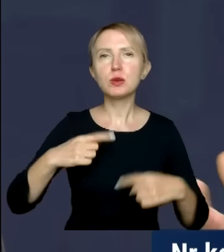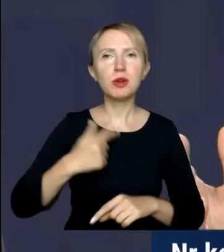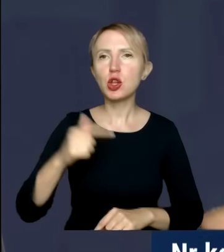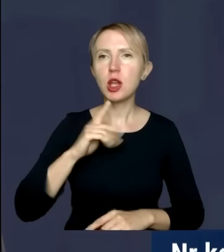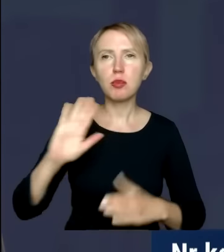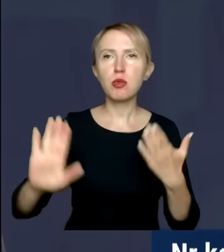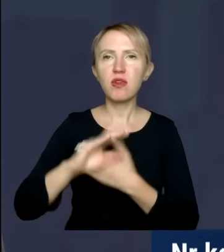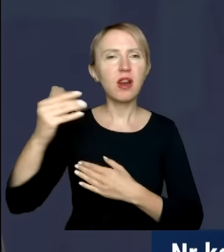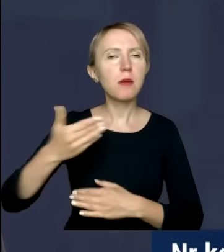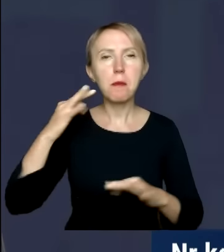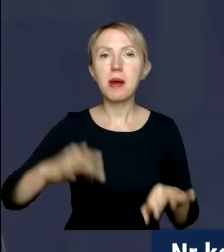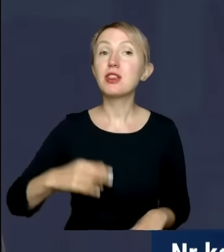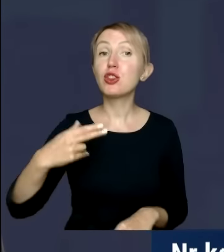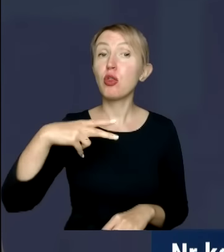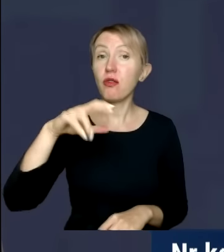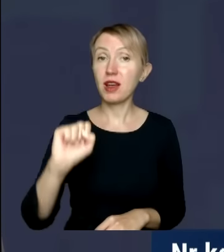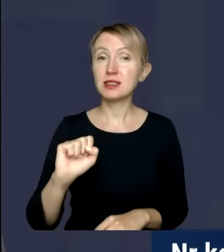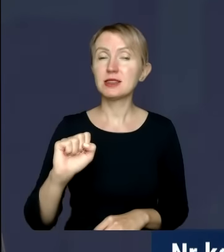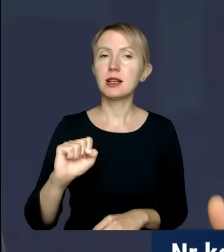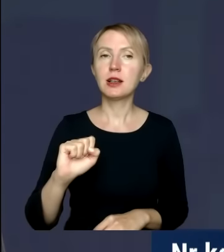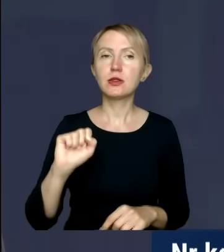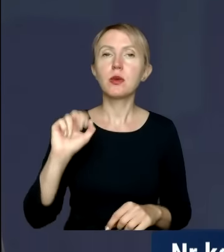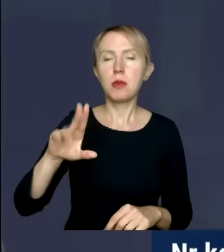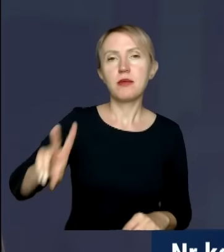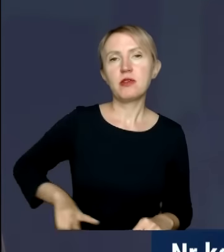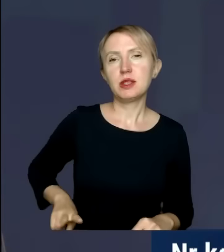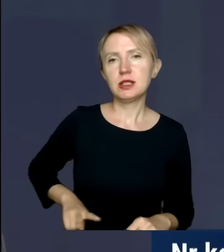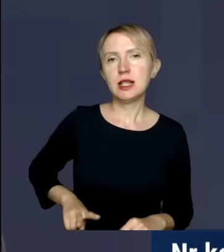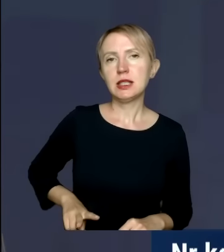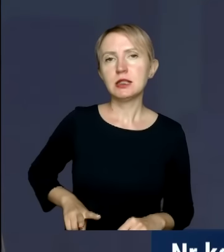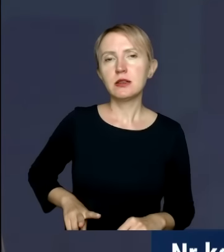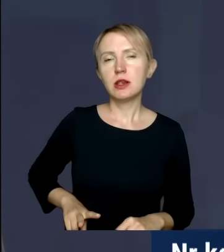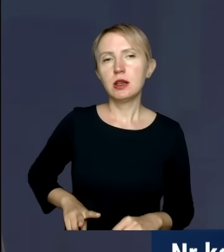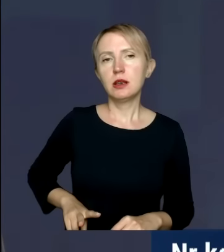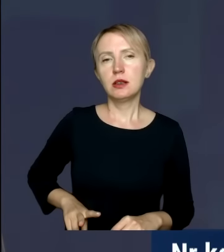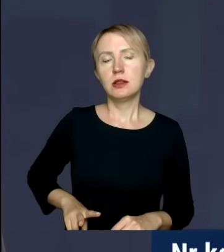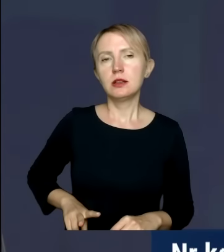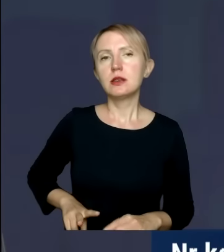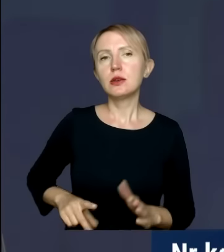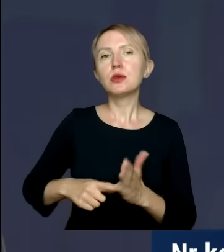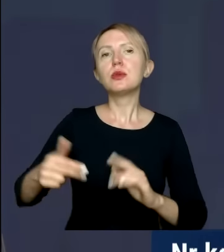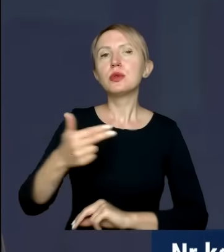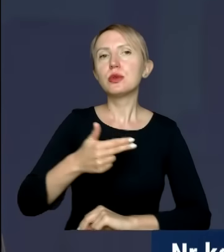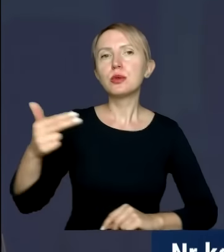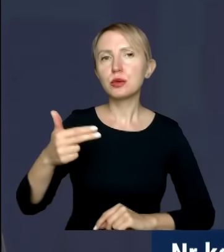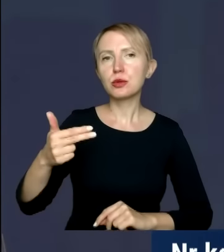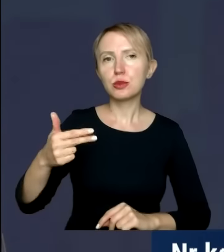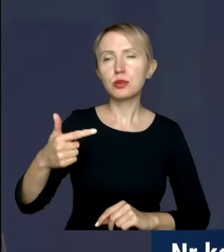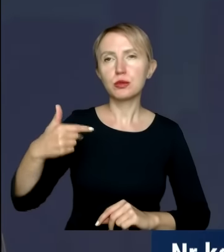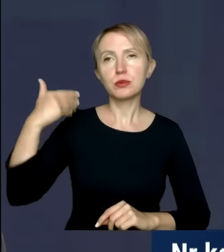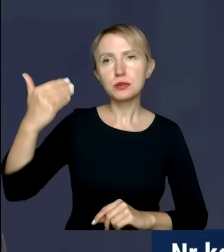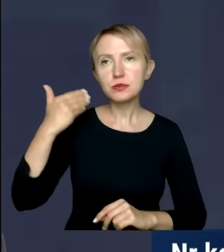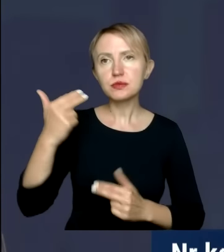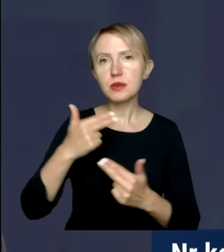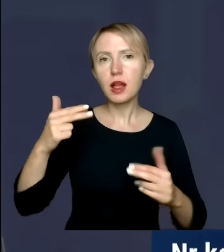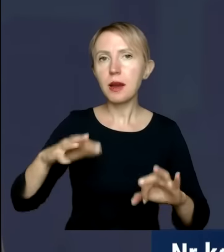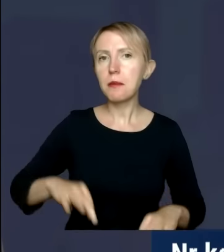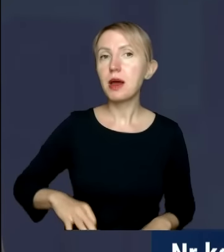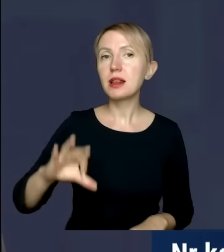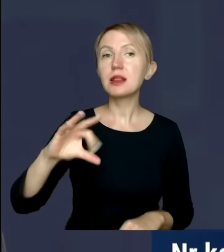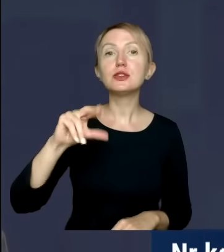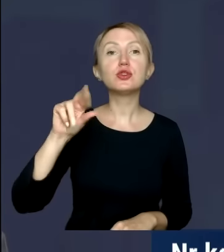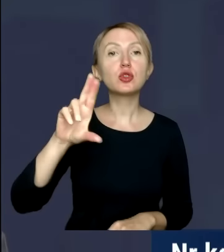Nowacka chociaż no jest w tym ministerstwie właściwym o czym o temacie którym zabieramy tutaj głos a pani Sikora